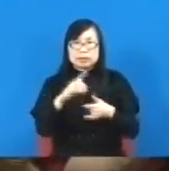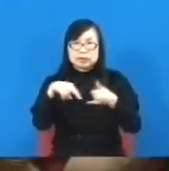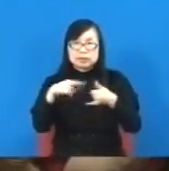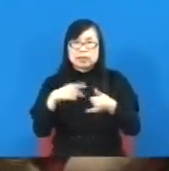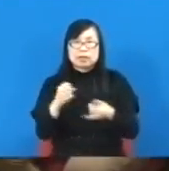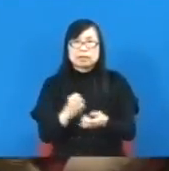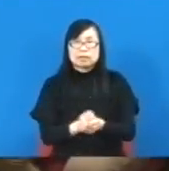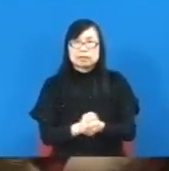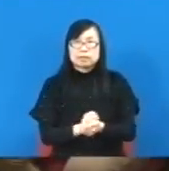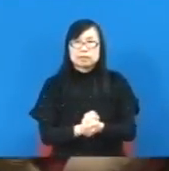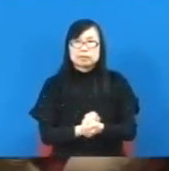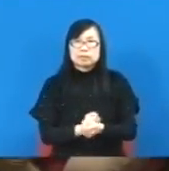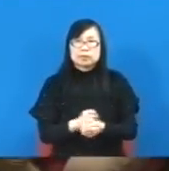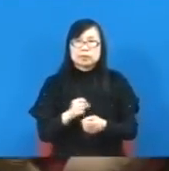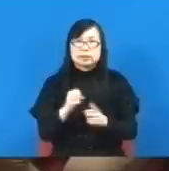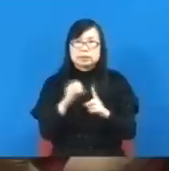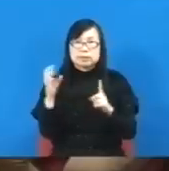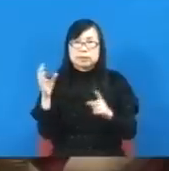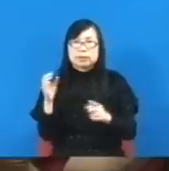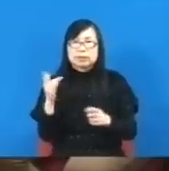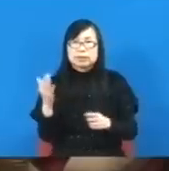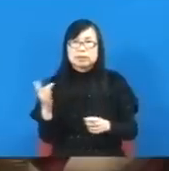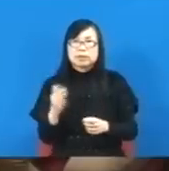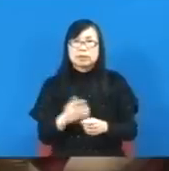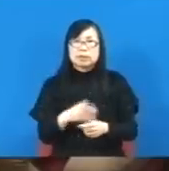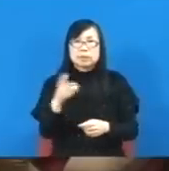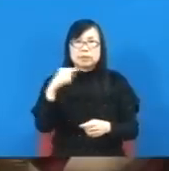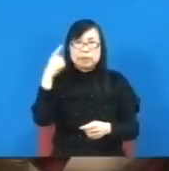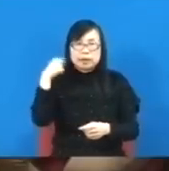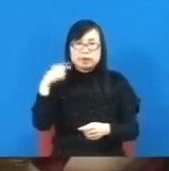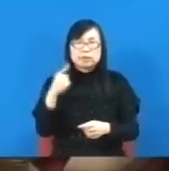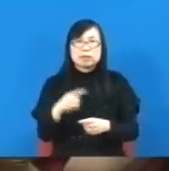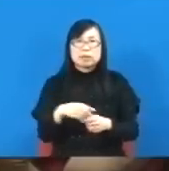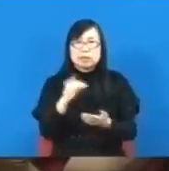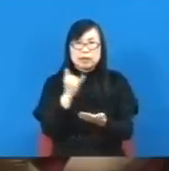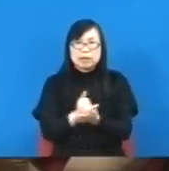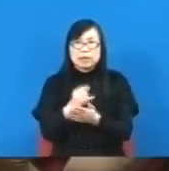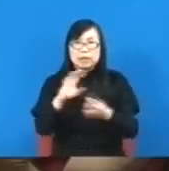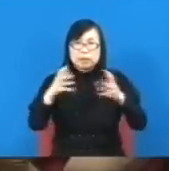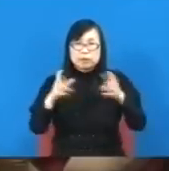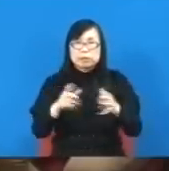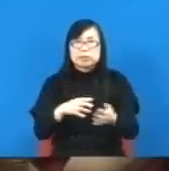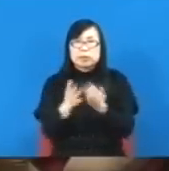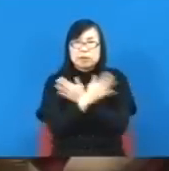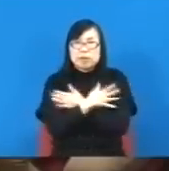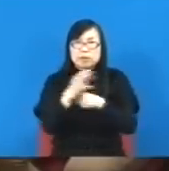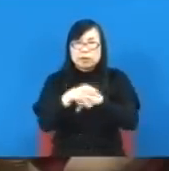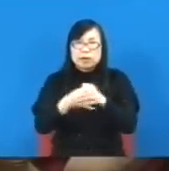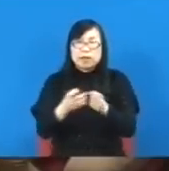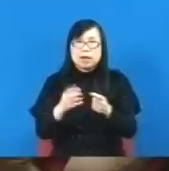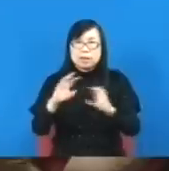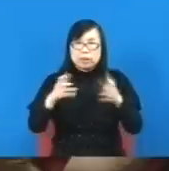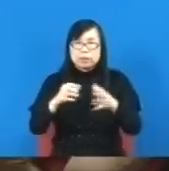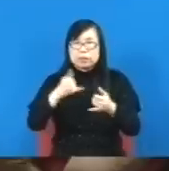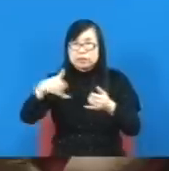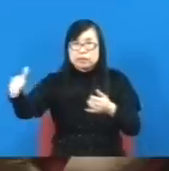臨落任咧，民調十幾，咁你話到底美國人係愛係咪喺布殊嗰陣時候愛國啲咧？ 係 布殊走嗰陣時候就唔愛